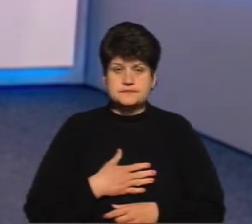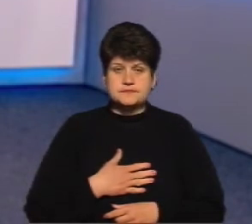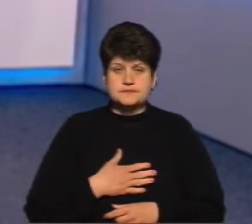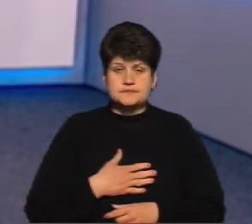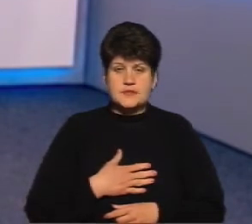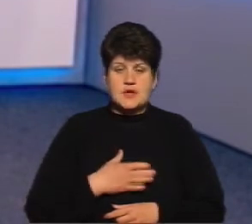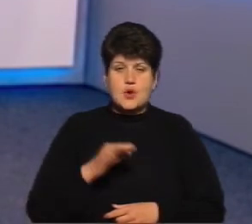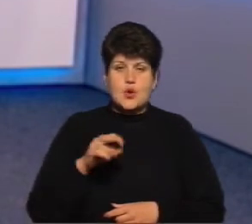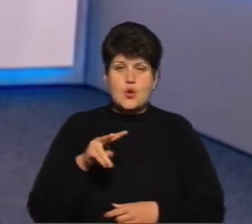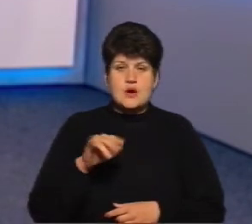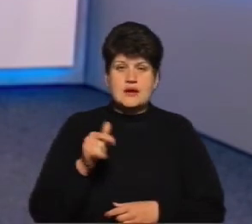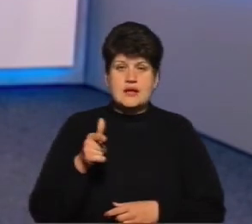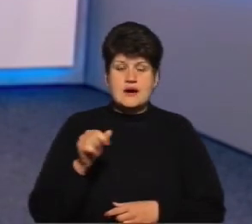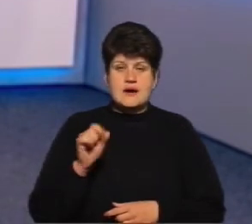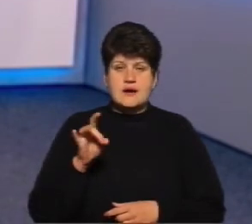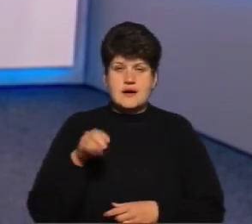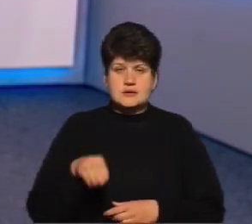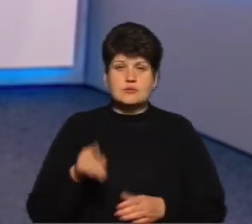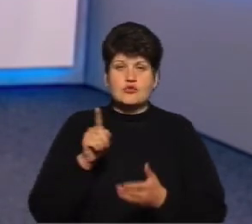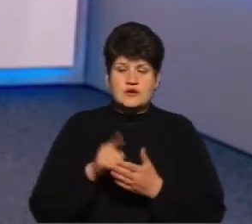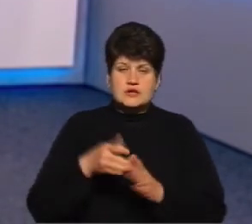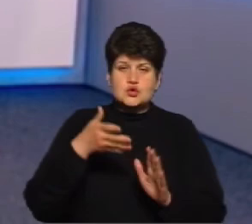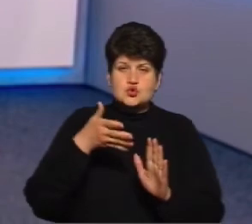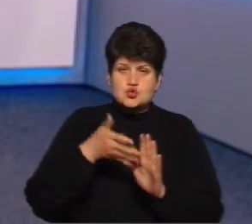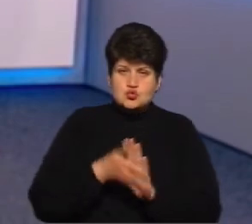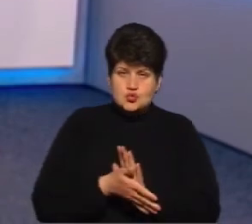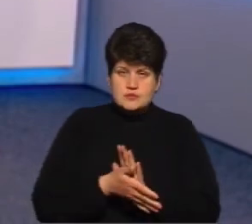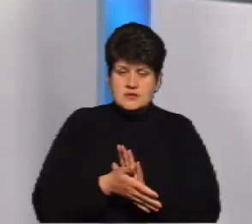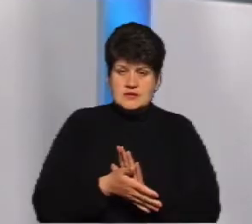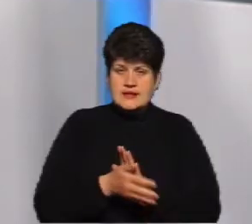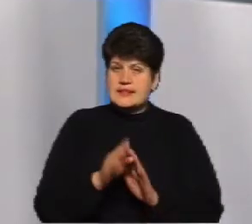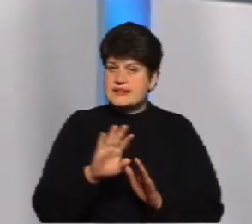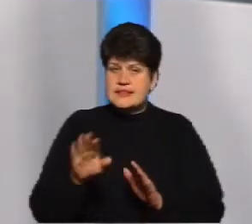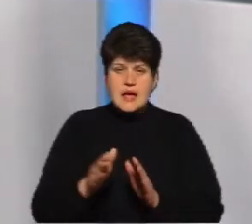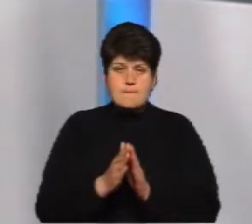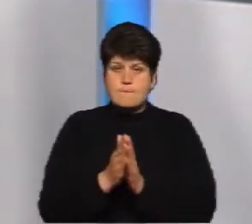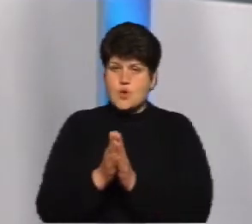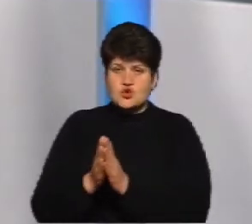олігархат повинен так само зрозуміти, не просити, а навпаки